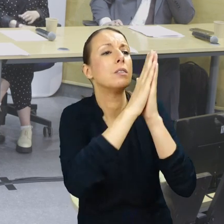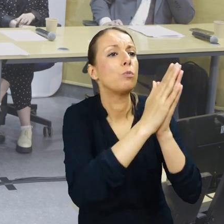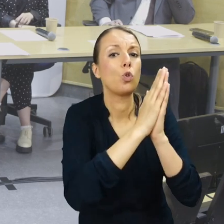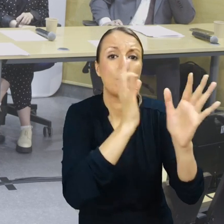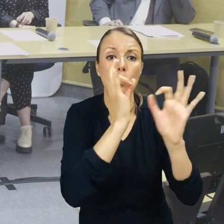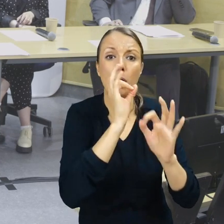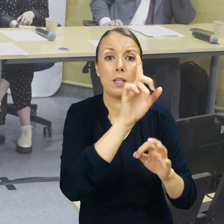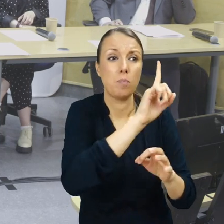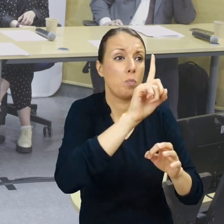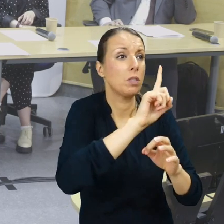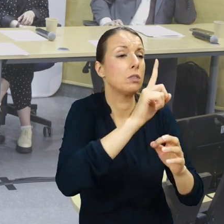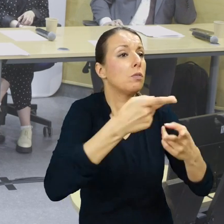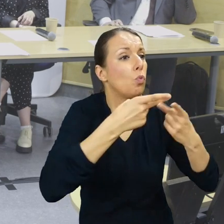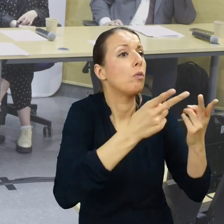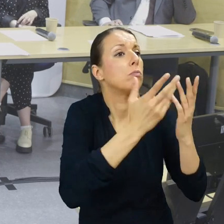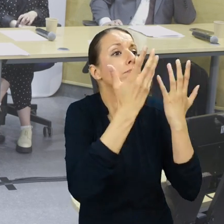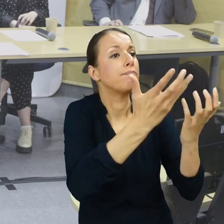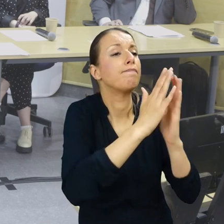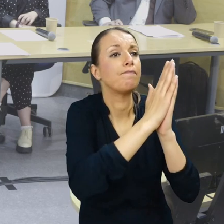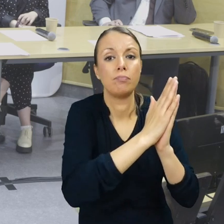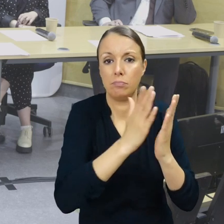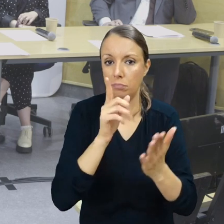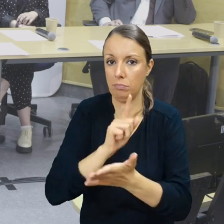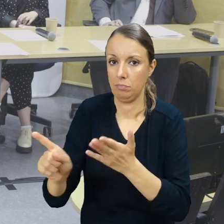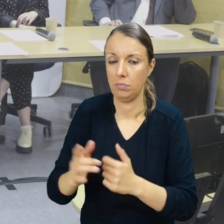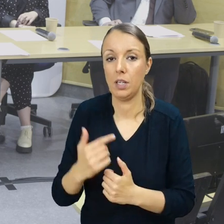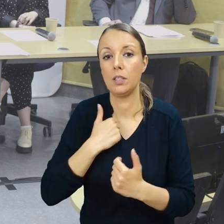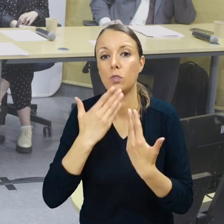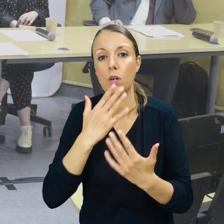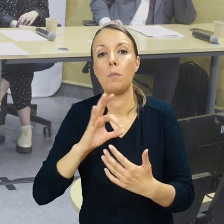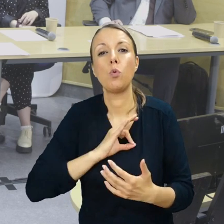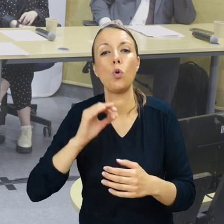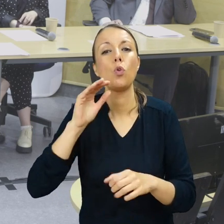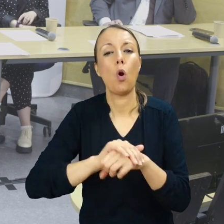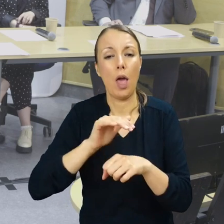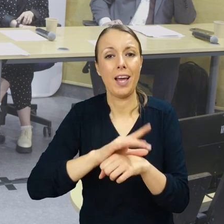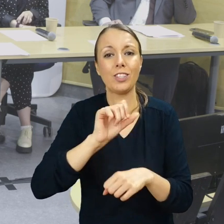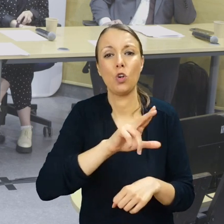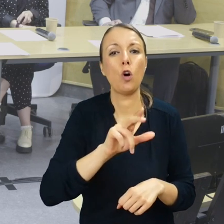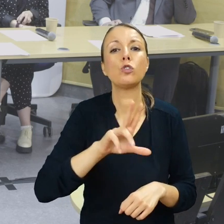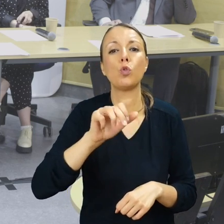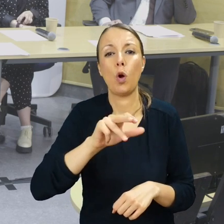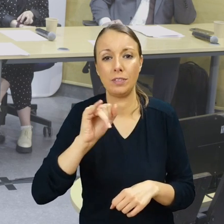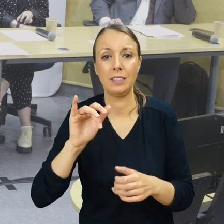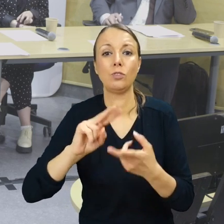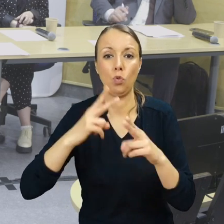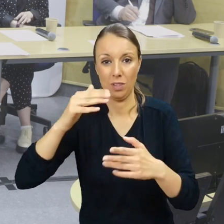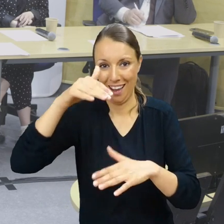I za to no, też dziękuję wielkiemu nieobecnemu mojemu koledze z Katowic, Grzegorzowi Wujkowskiemu, bo on mnie przeszło dekadę